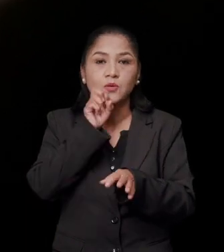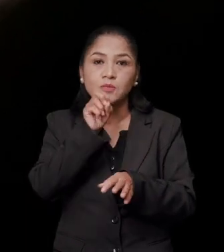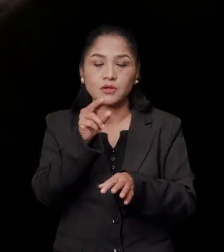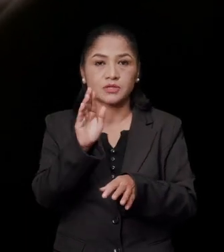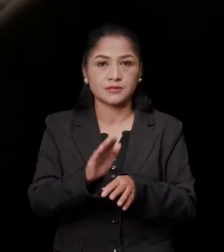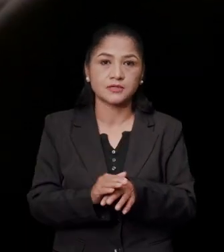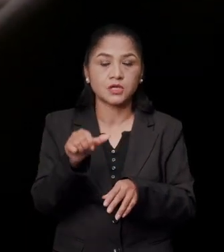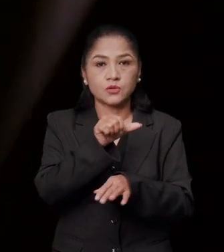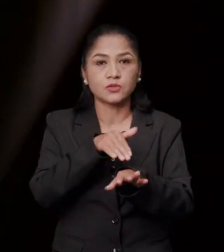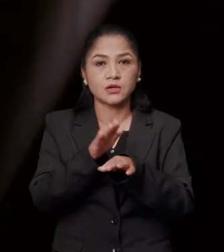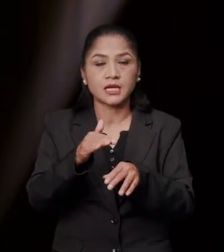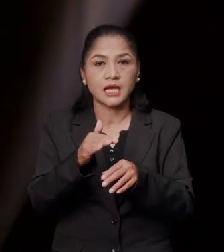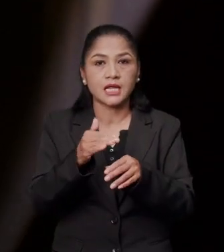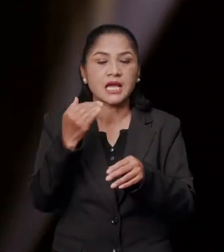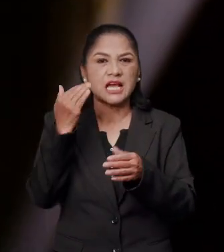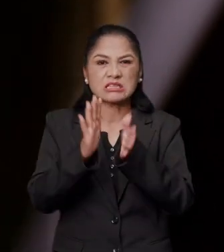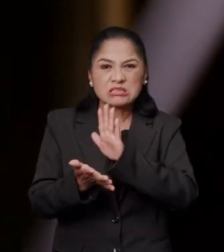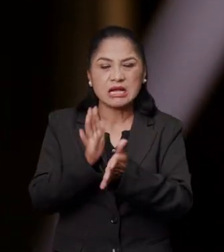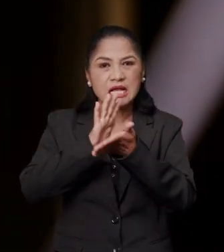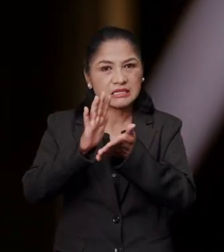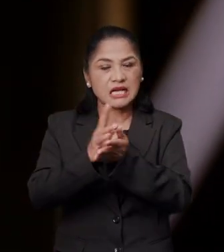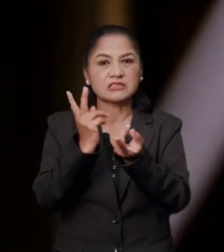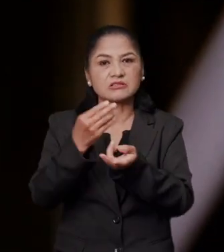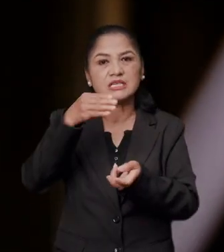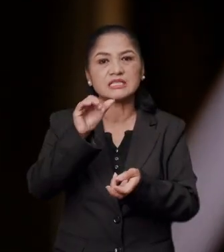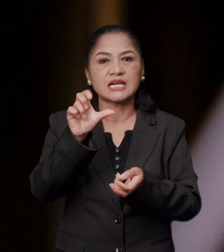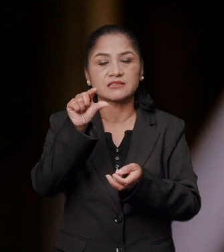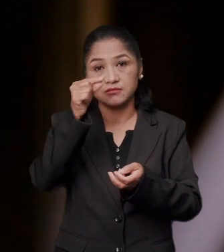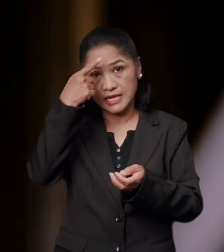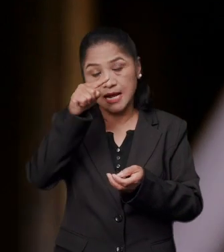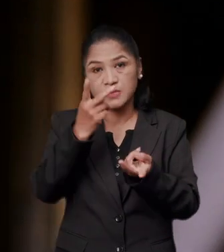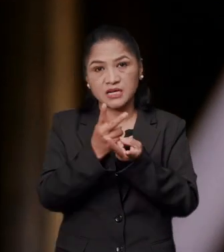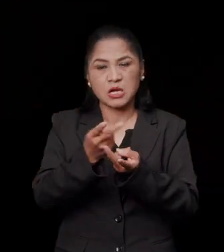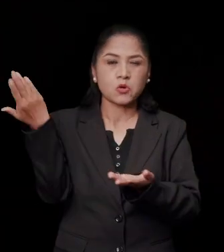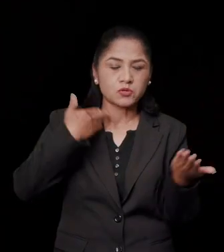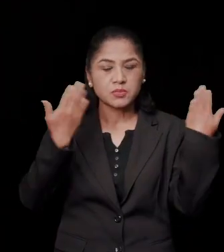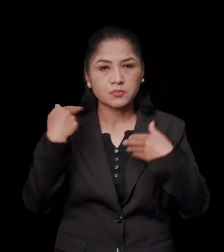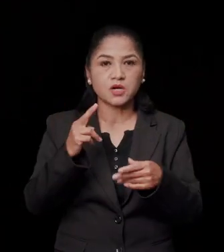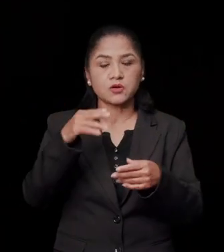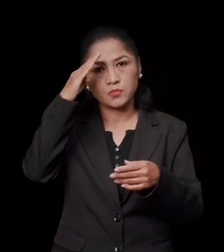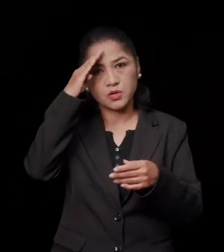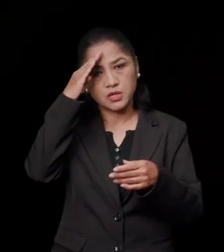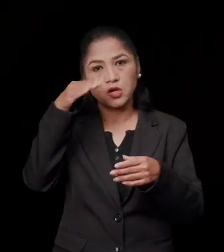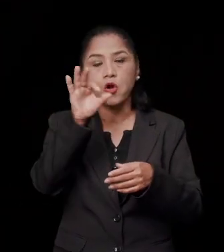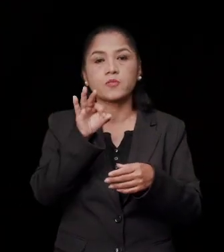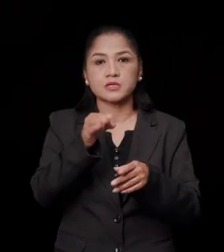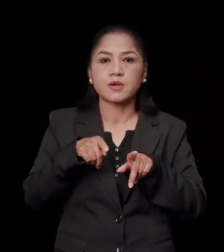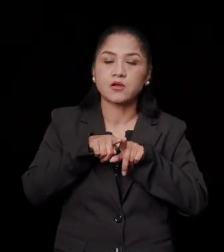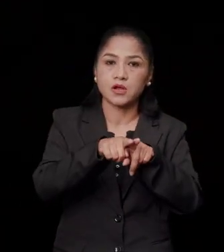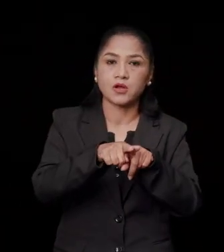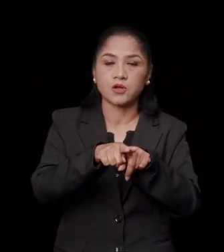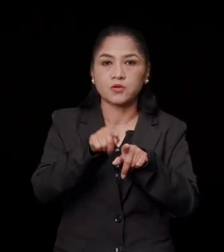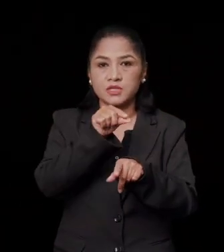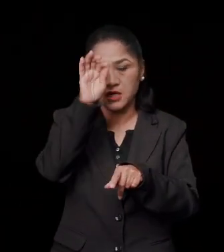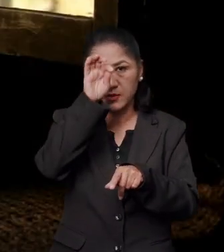साथीहरूले बताउनेछन्। उनीहरूलाई छक्का र हिजडाप जस्ता नामले बोलाइएको, कुटपिट भएको र प्रहरी चौकीमा